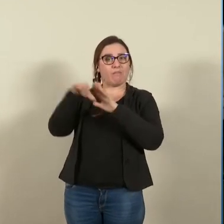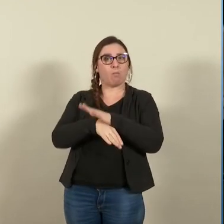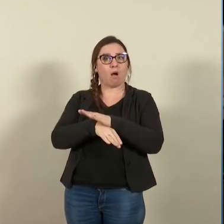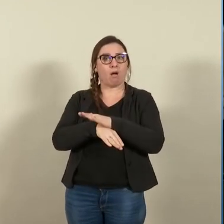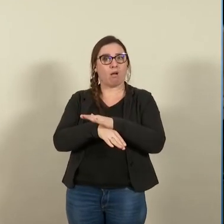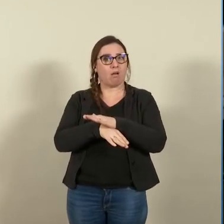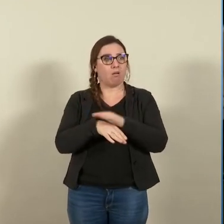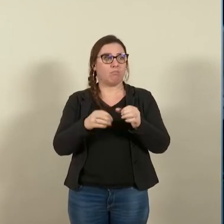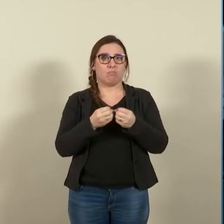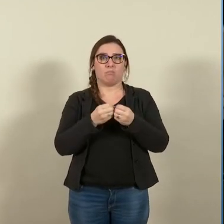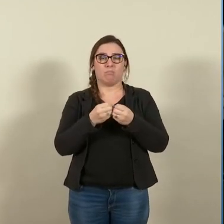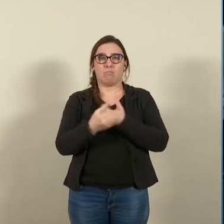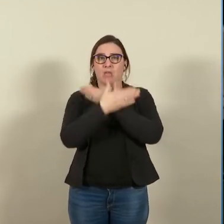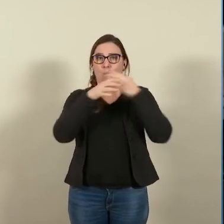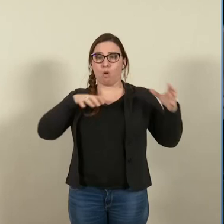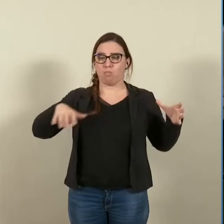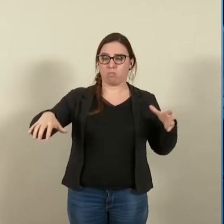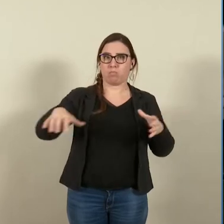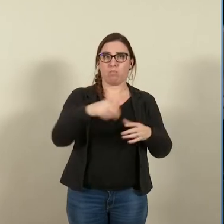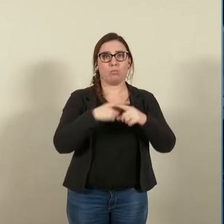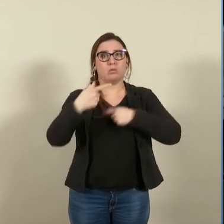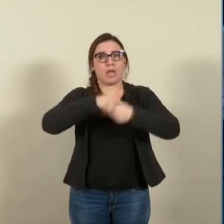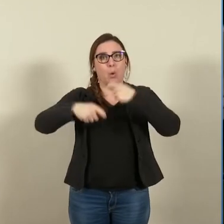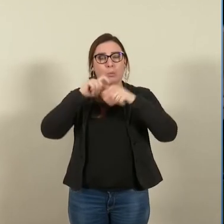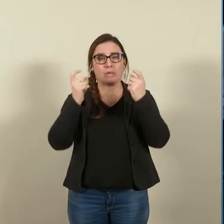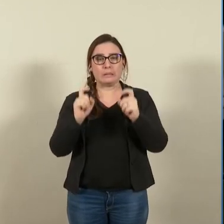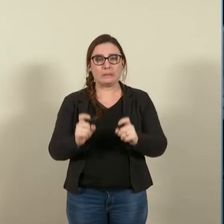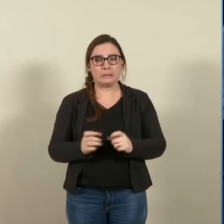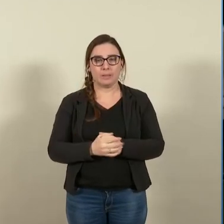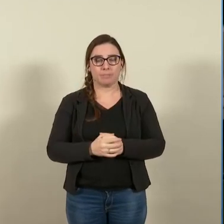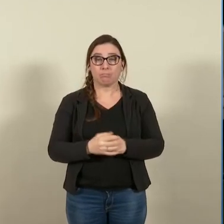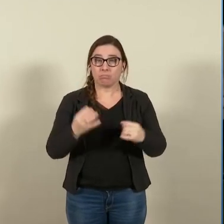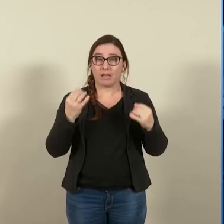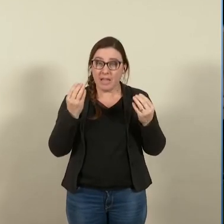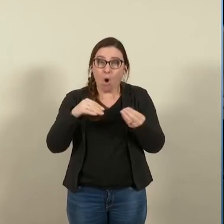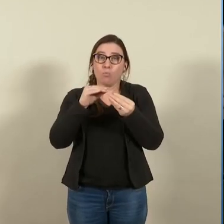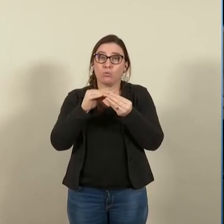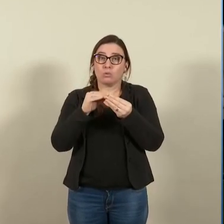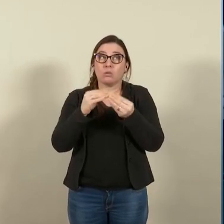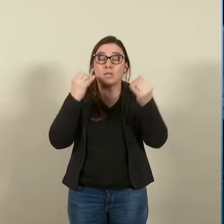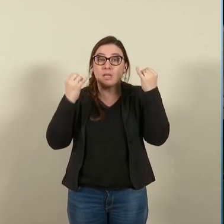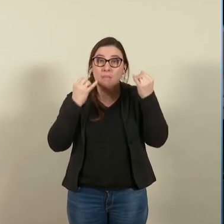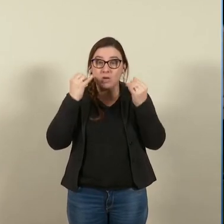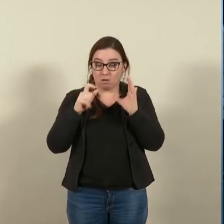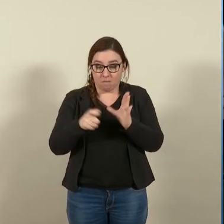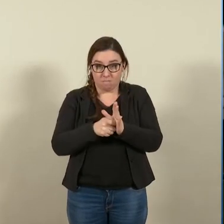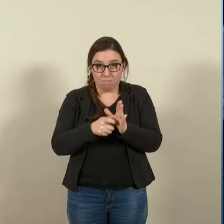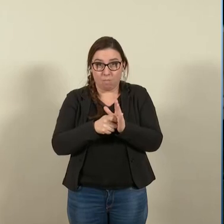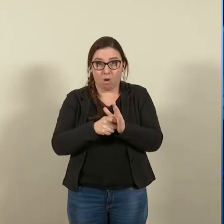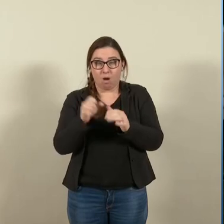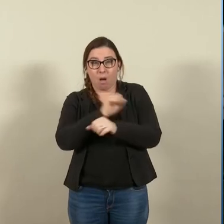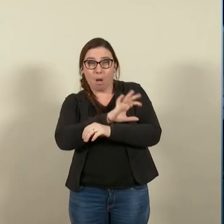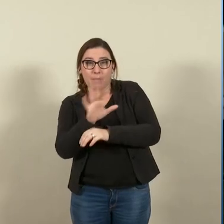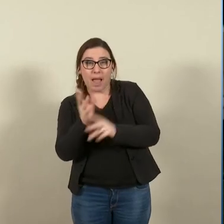métropole et son développement économique et ce serait un comble car un moment car au moment où la Presse